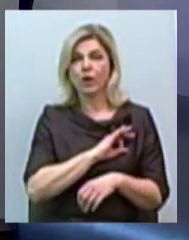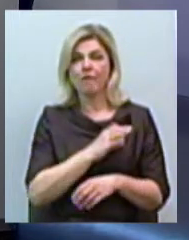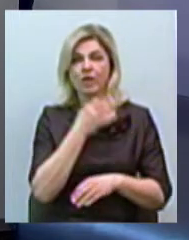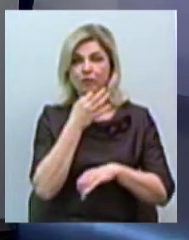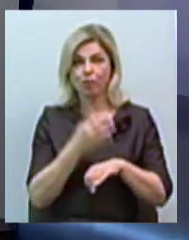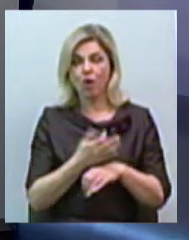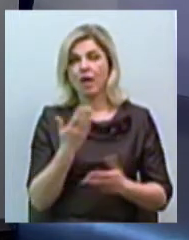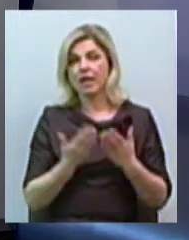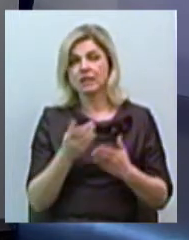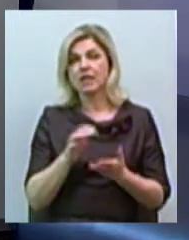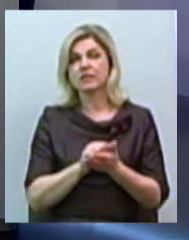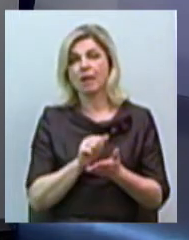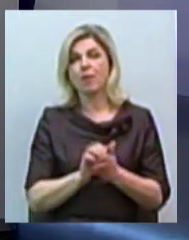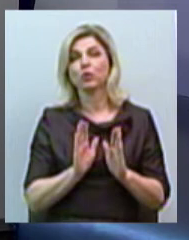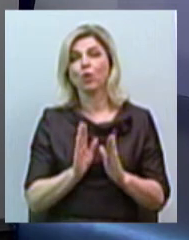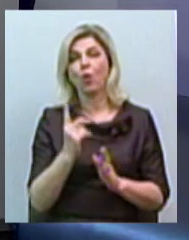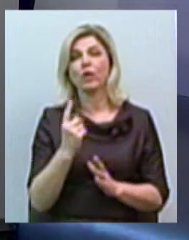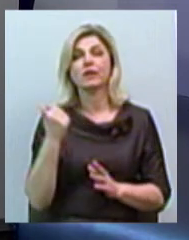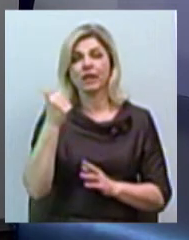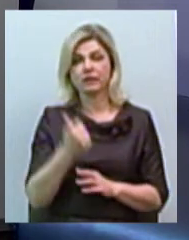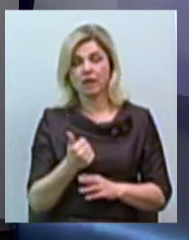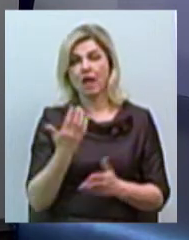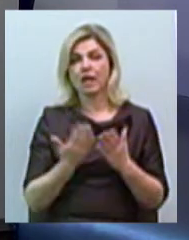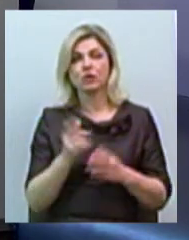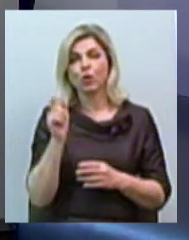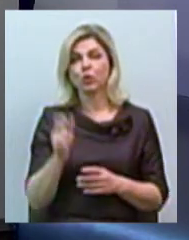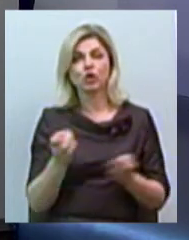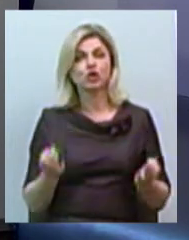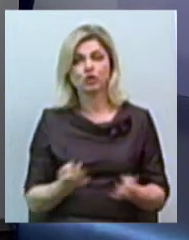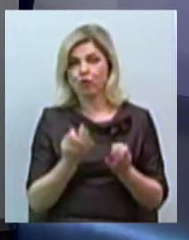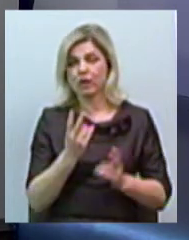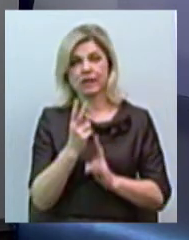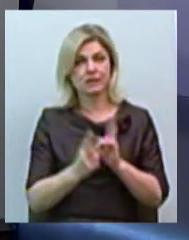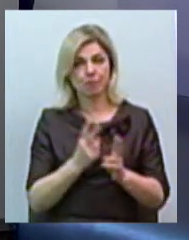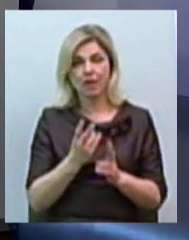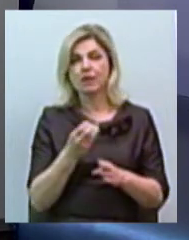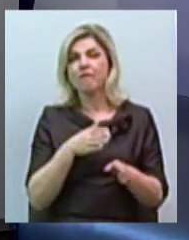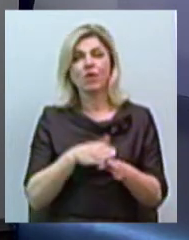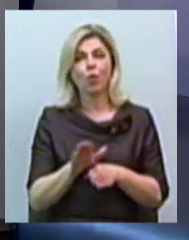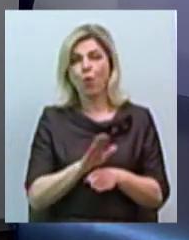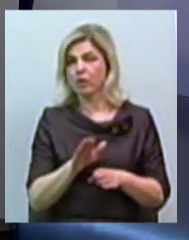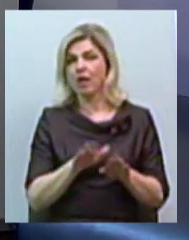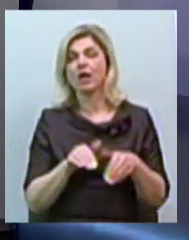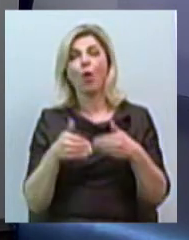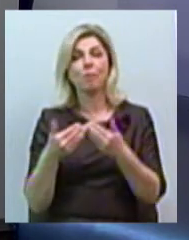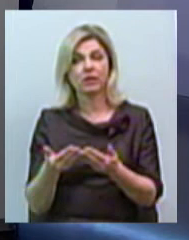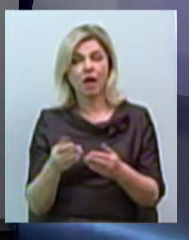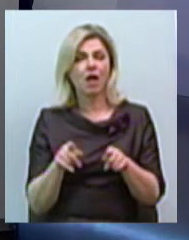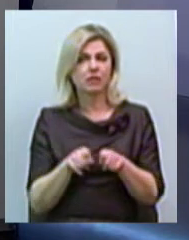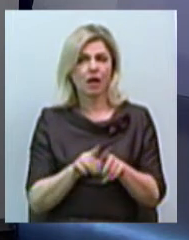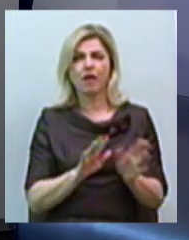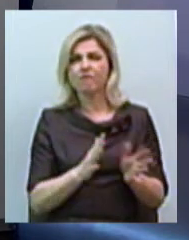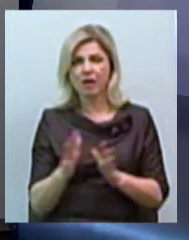нею займався лише тиждень, якщо людина нічого не змінила, не виконувала рекомендації. А такі випадки